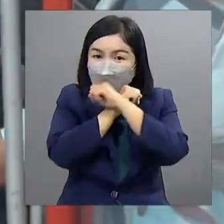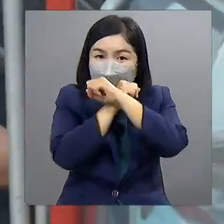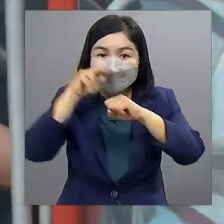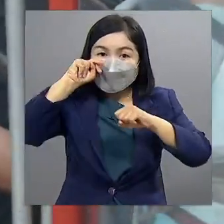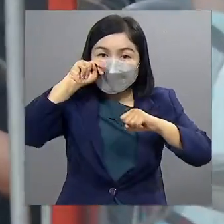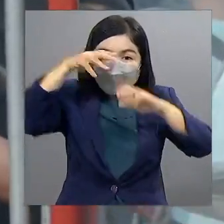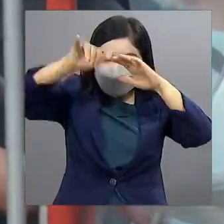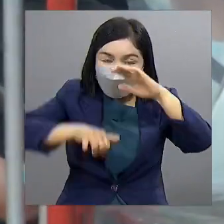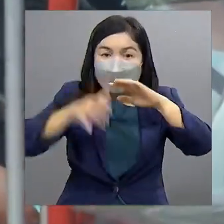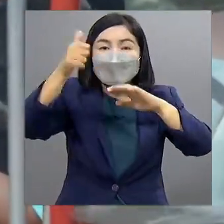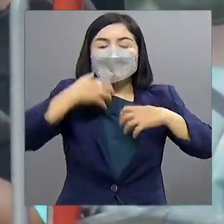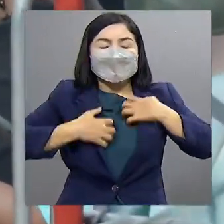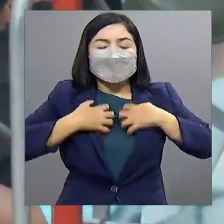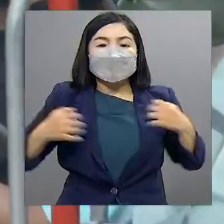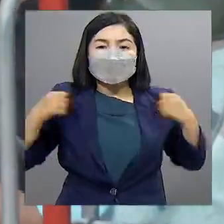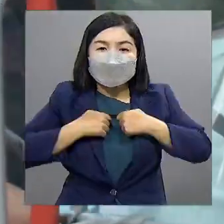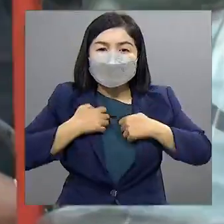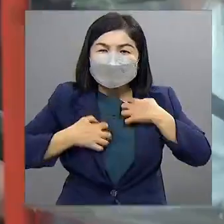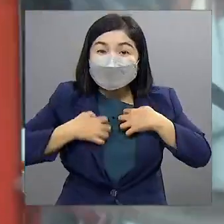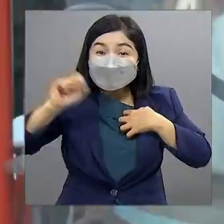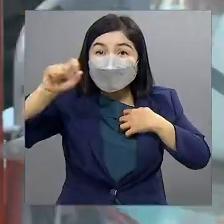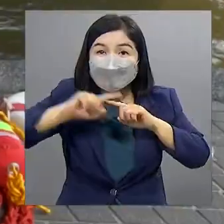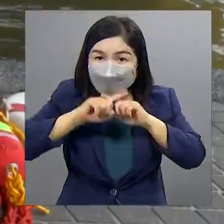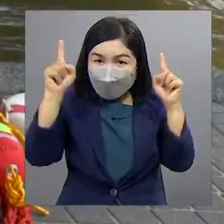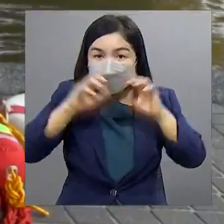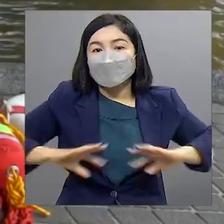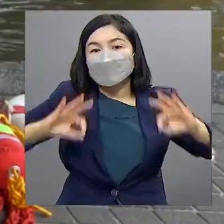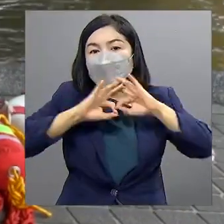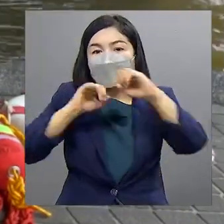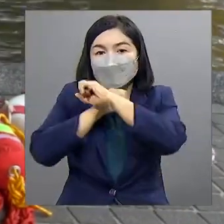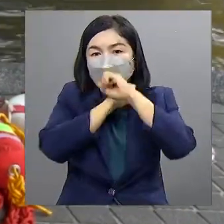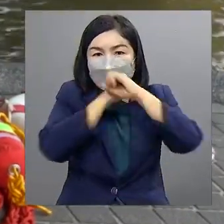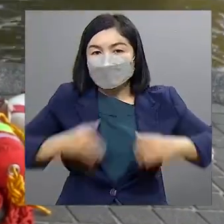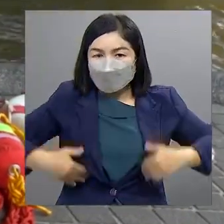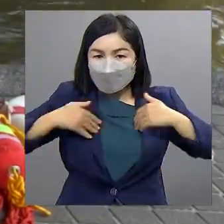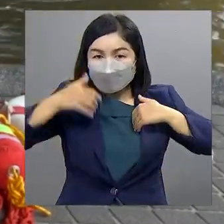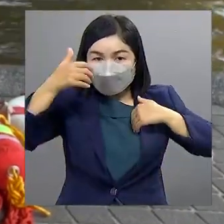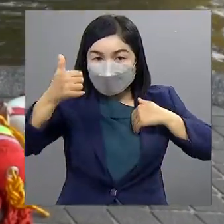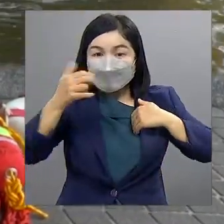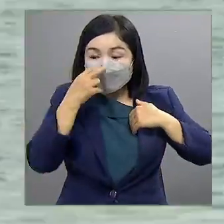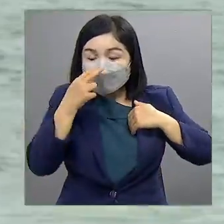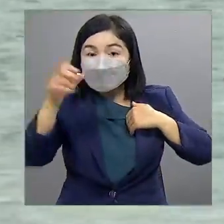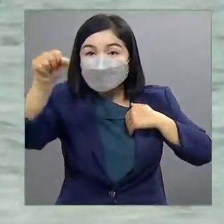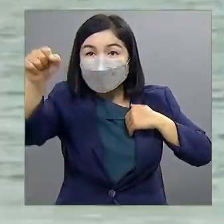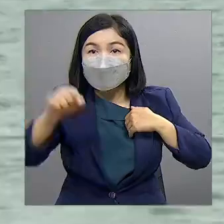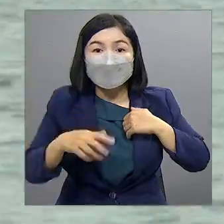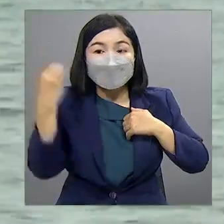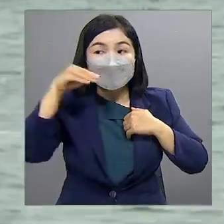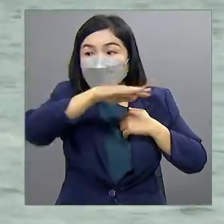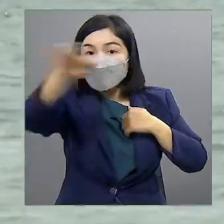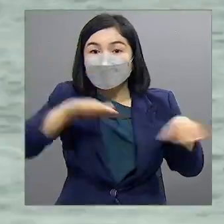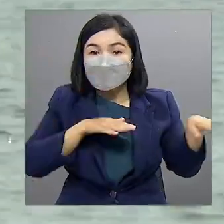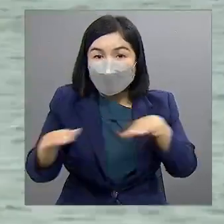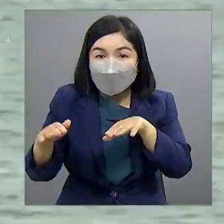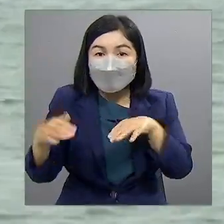ดอัดแต่จริงมันคือสิ่งที่ป้องกันอันตรายเราที่สุดครับสังเกตนักกู้ภัยทางน้ำเขาจะใส่ชูชีพทุกคนเขาจะมีกฎเลยล